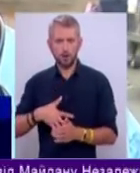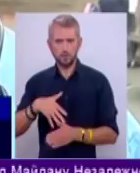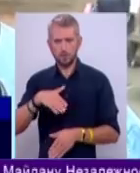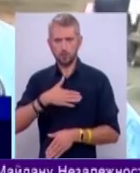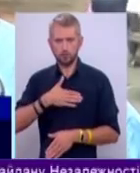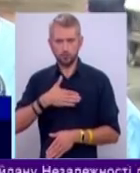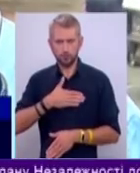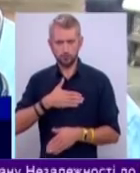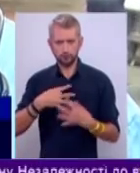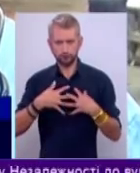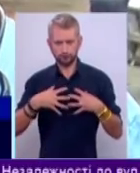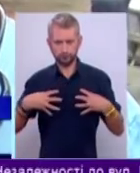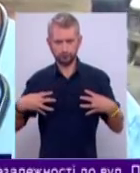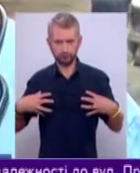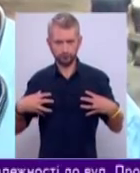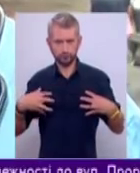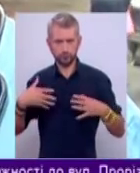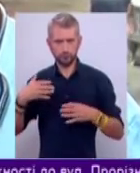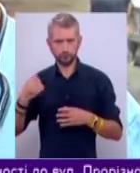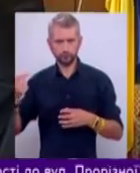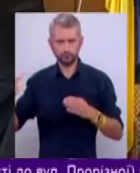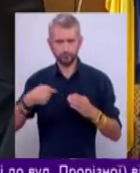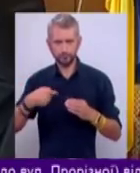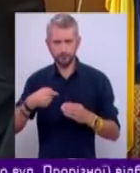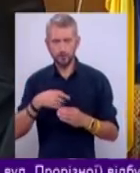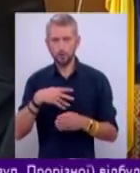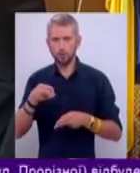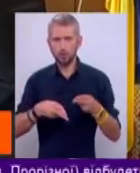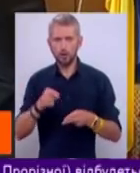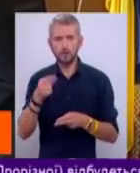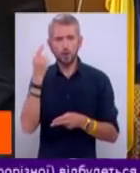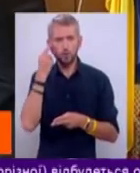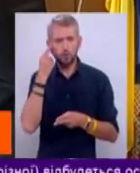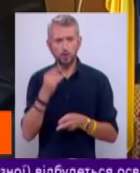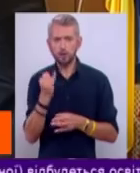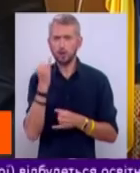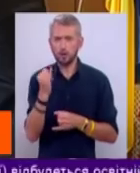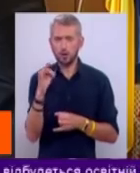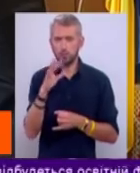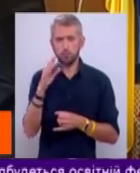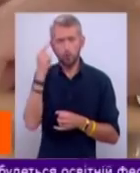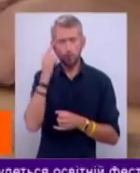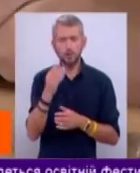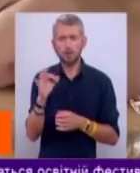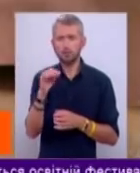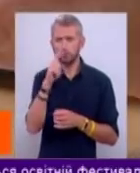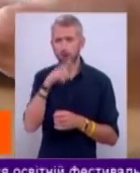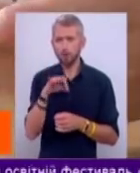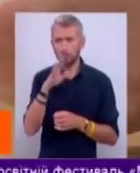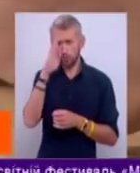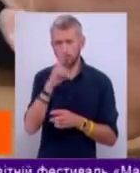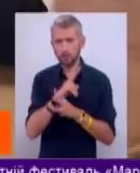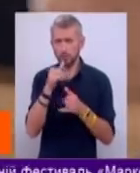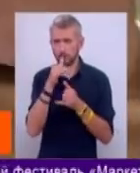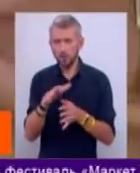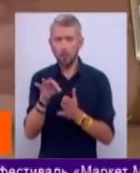клітини, з приводу чого вона була прооперована. Подумати лихе про хлопця раніше ніхто не міг, розповідають вчителі.